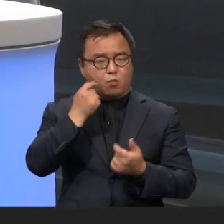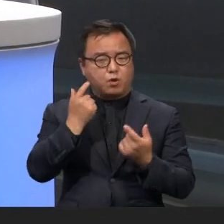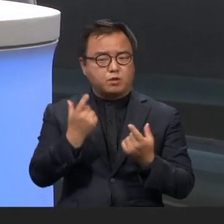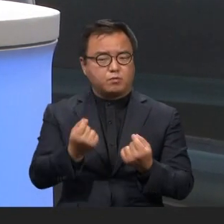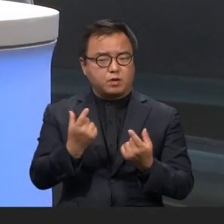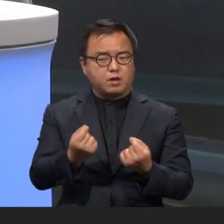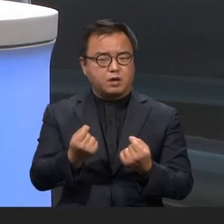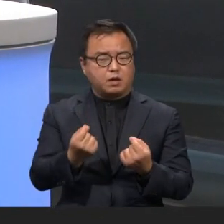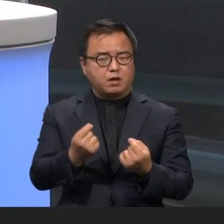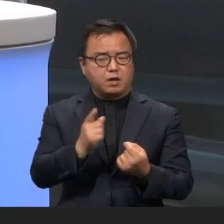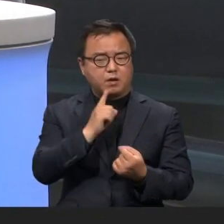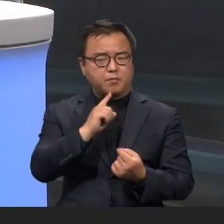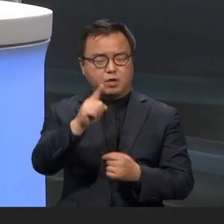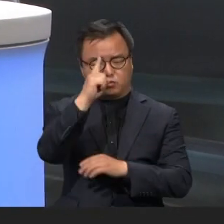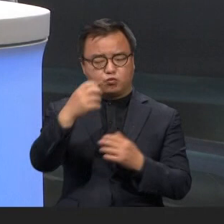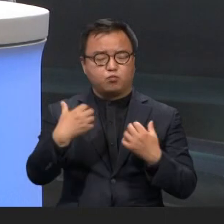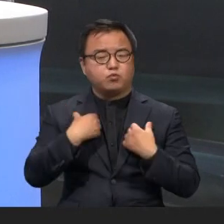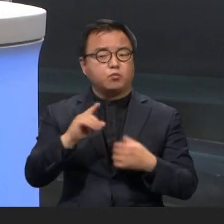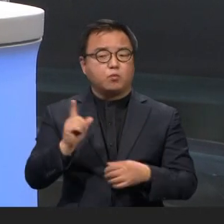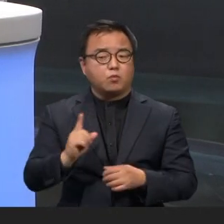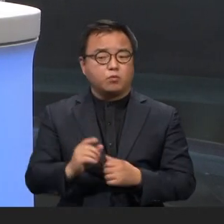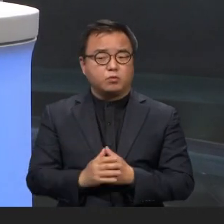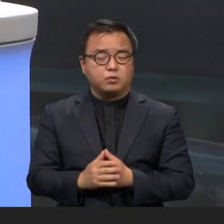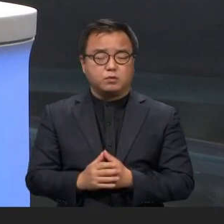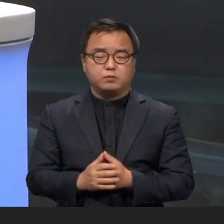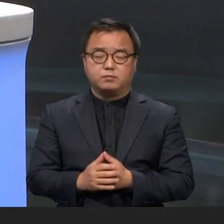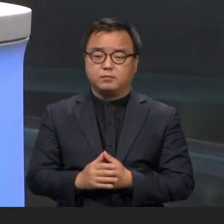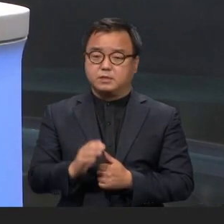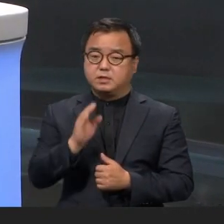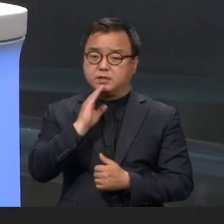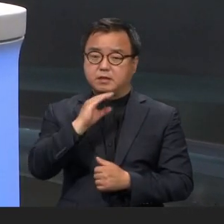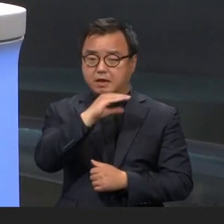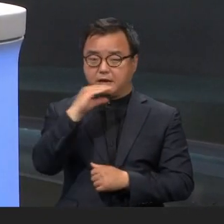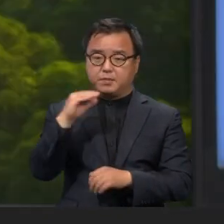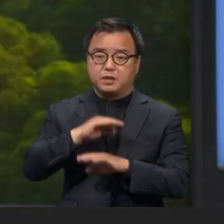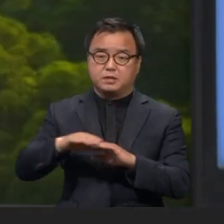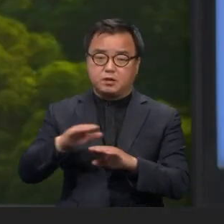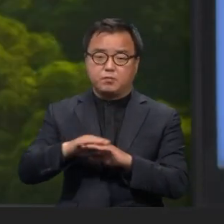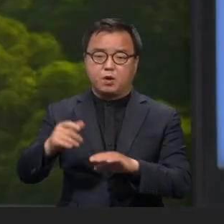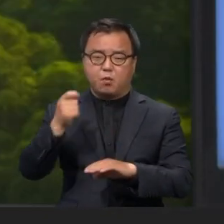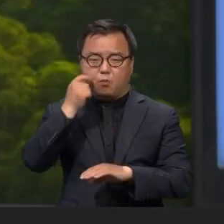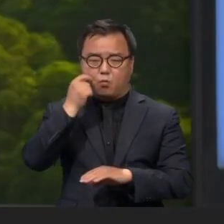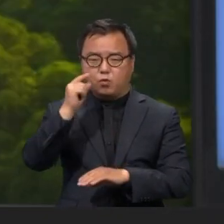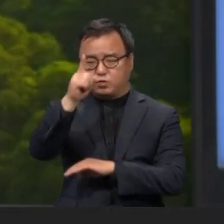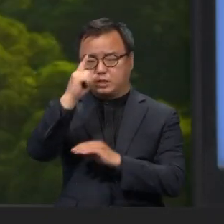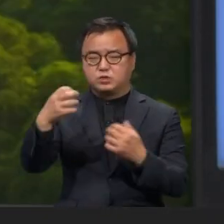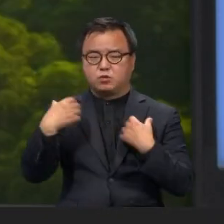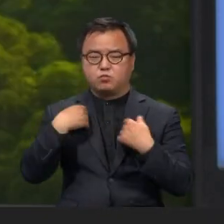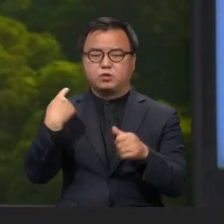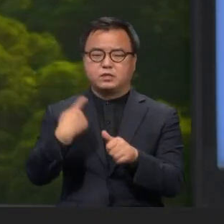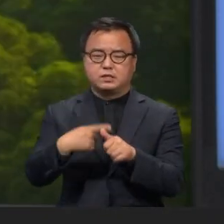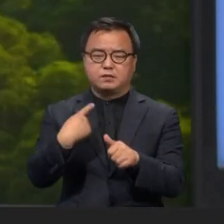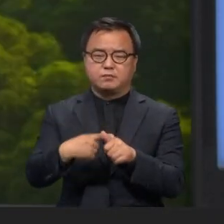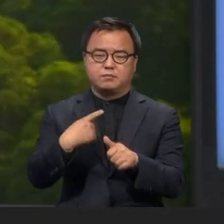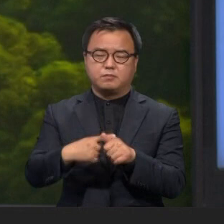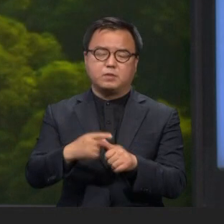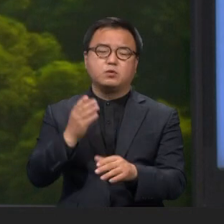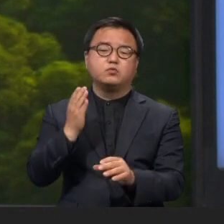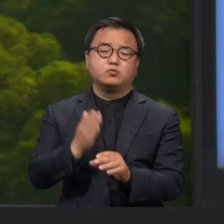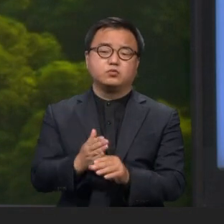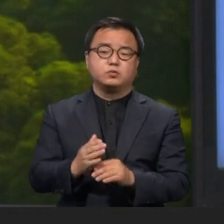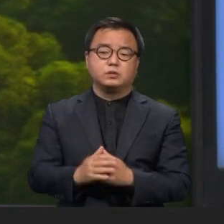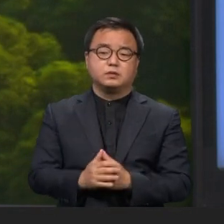대체 뭘 했던 걸까요 말씀하신 것처럼 제대로 된 대처를 하지 못하고 있는 정부에 대한 비판이 비난이 쏟아지고 있는데요